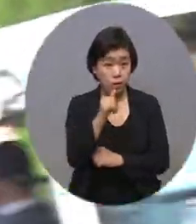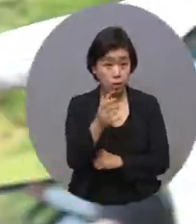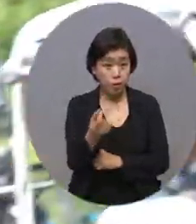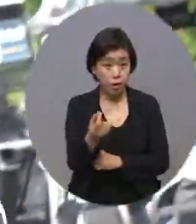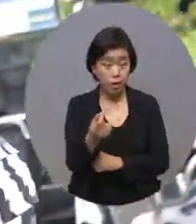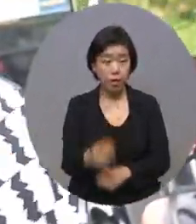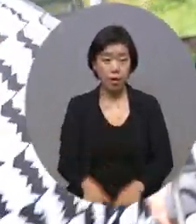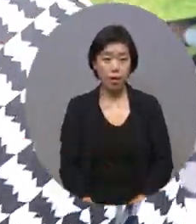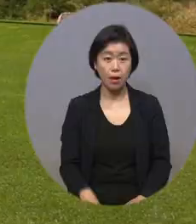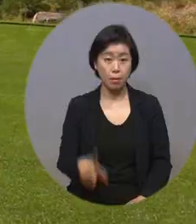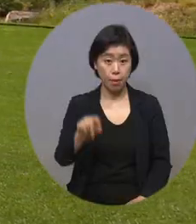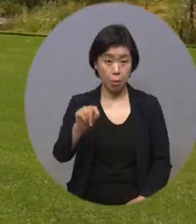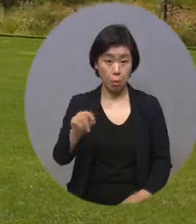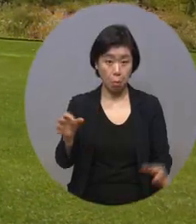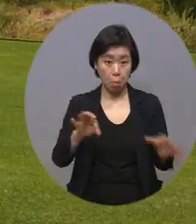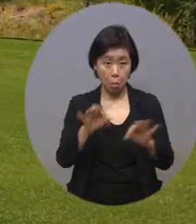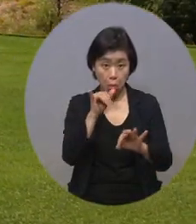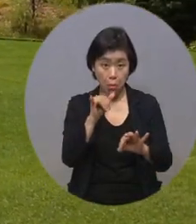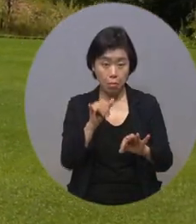원 빵? 해.